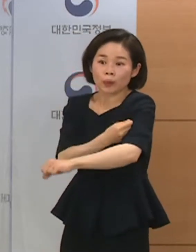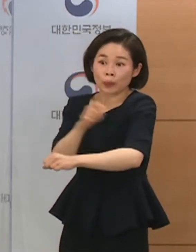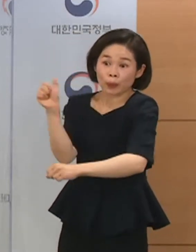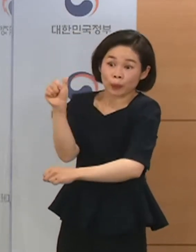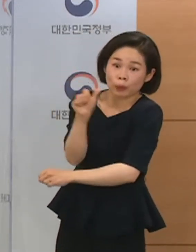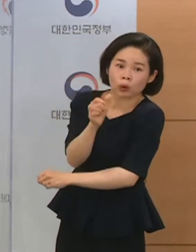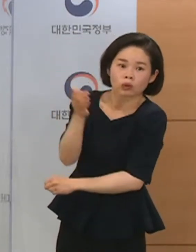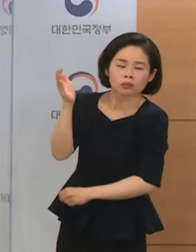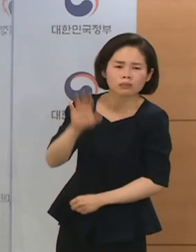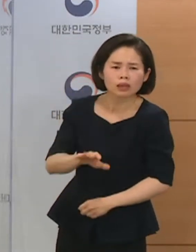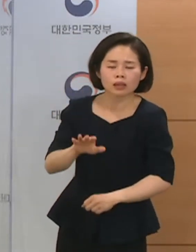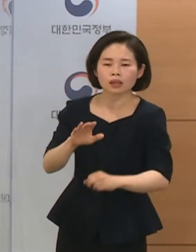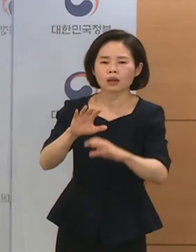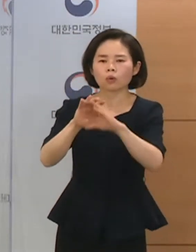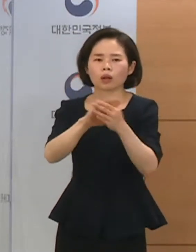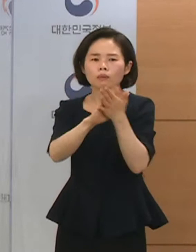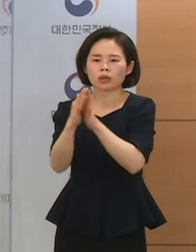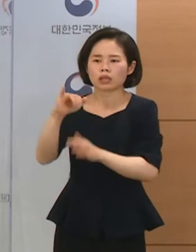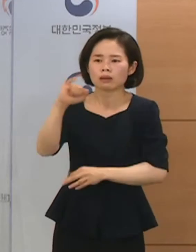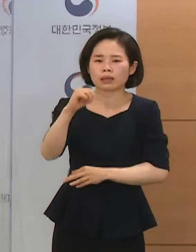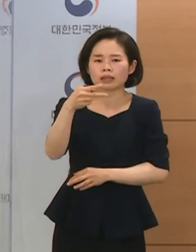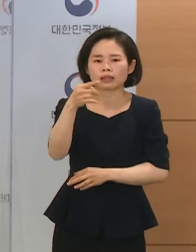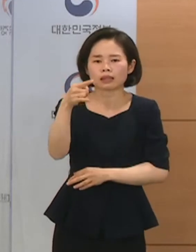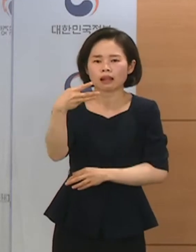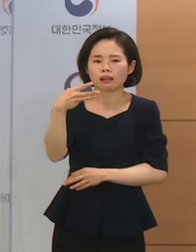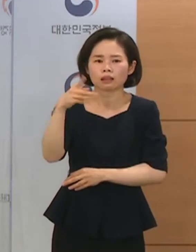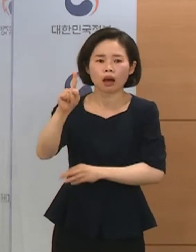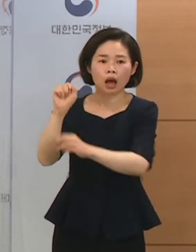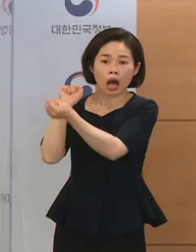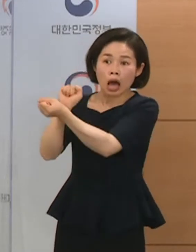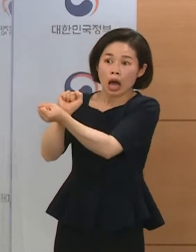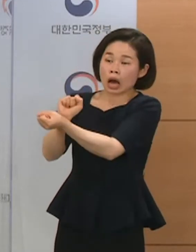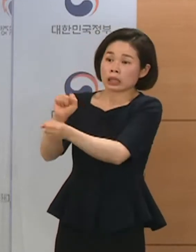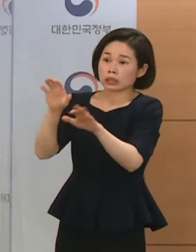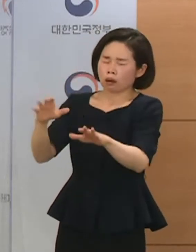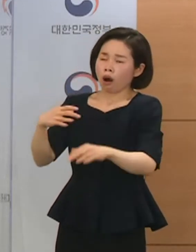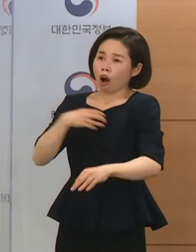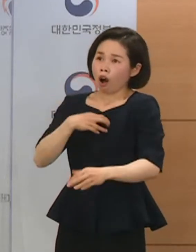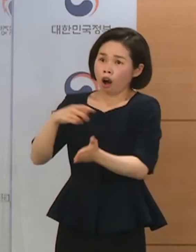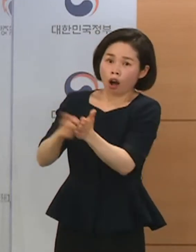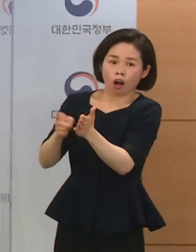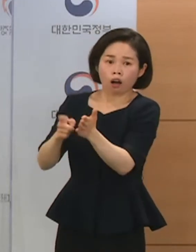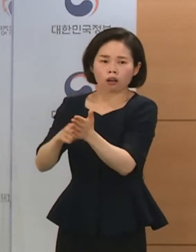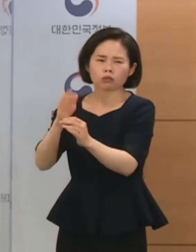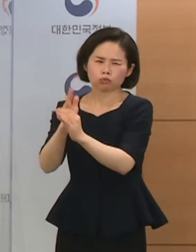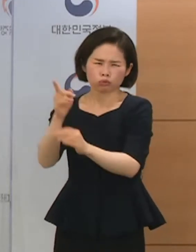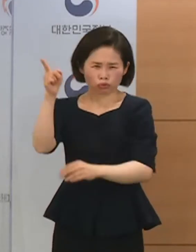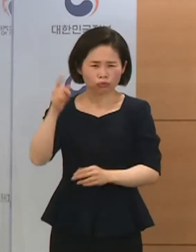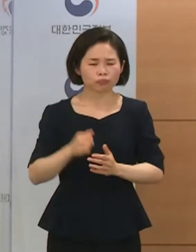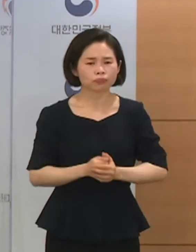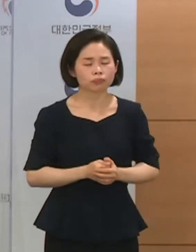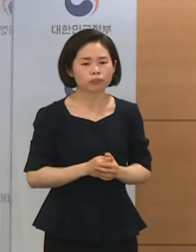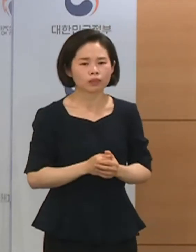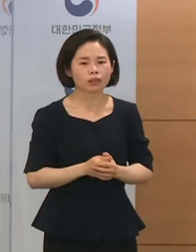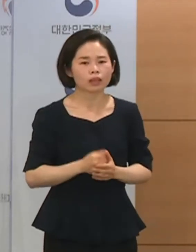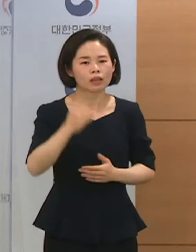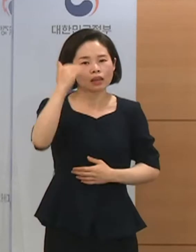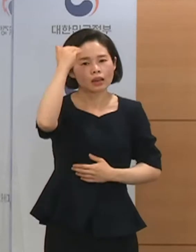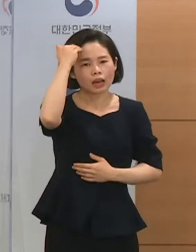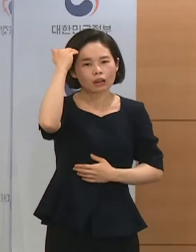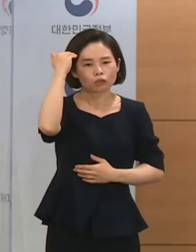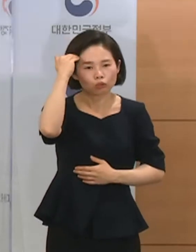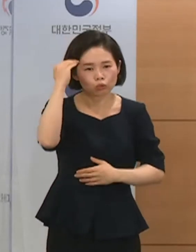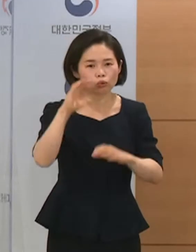방역의 최대 위협으로 보고 있습니다. 존경하는 국민 여러분, K-방역은 우리 국민 어느 한 분도